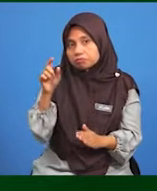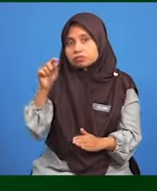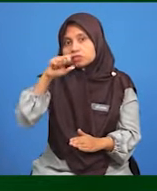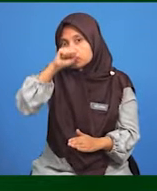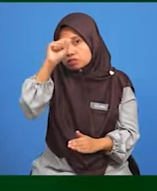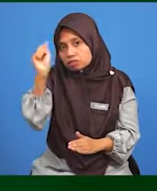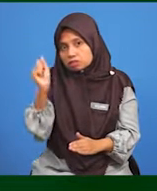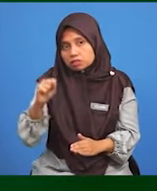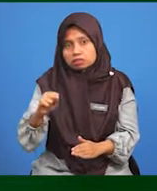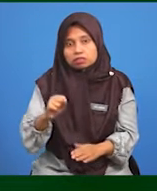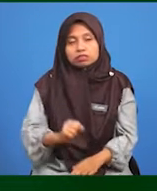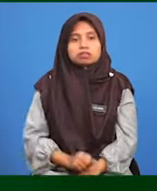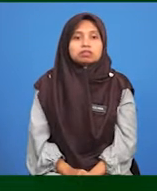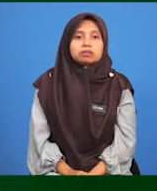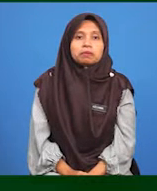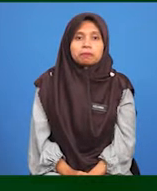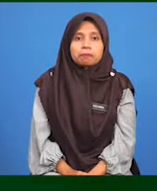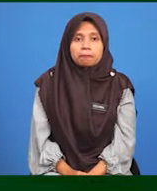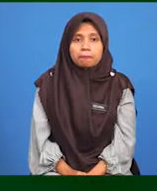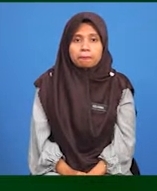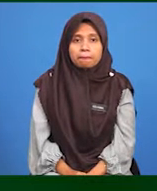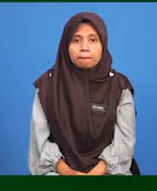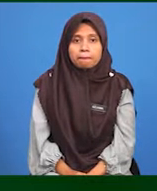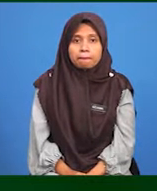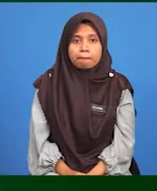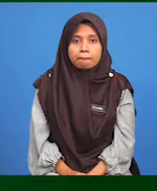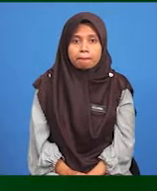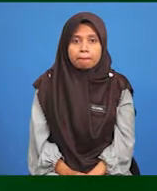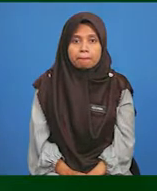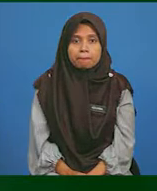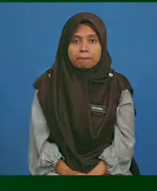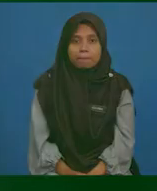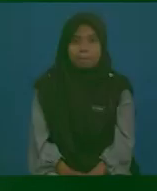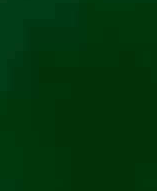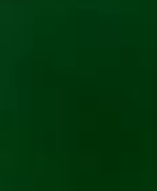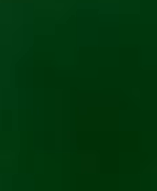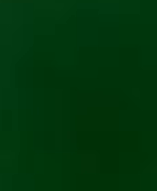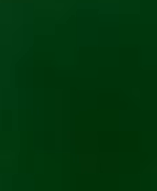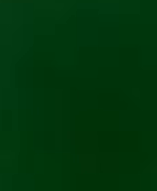jawaban bagi seolah kedua ini murid-murid